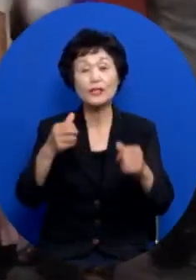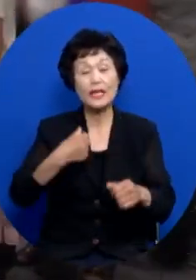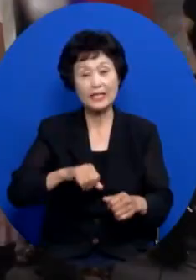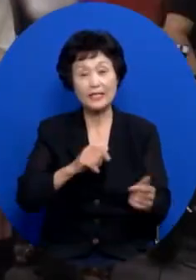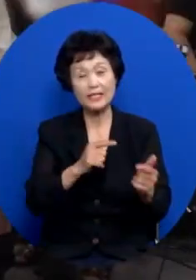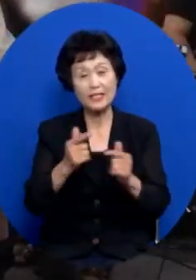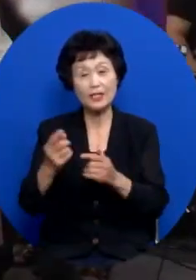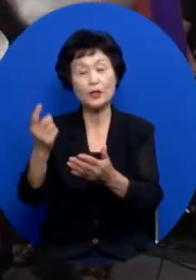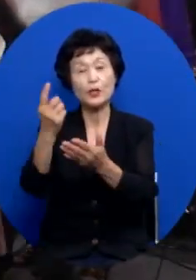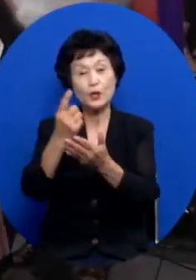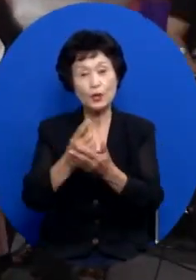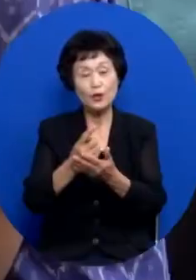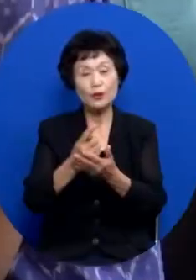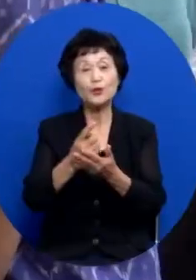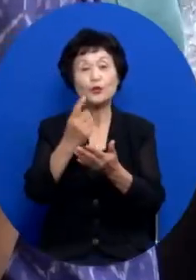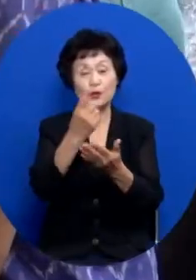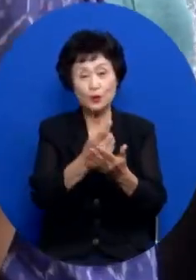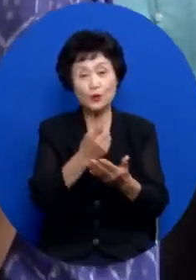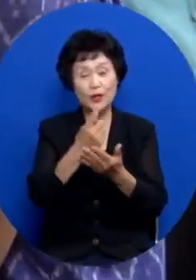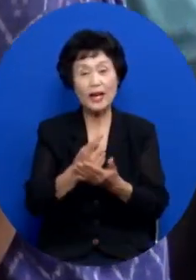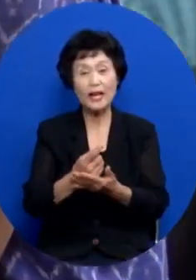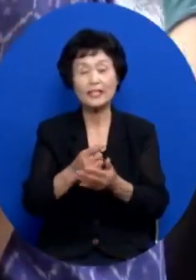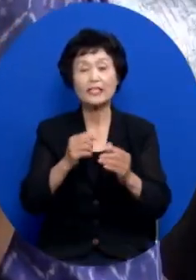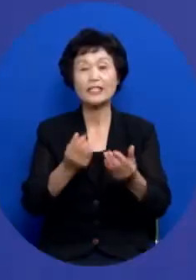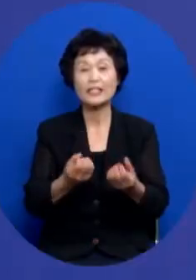초청하는 홈커밍 데이를 추진할 계획입니다.